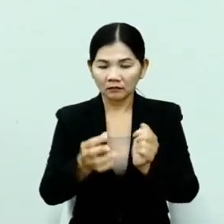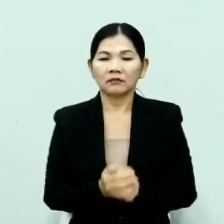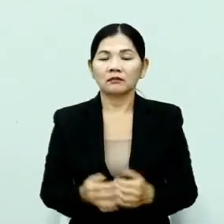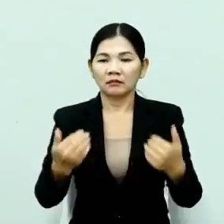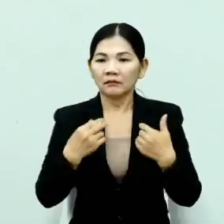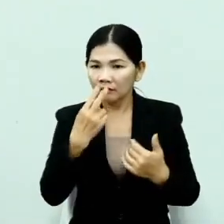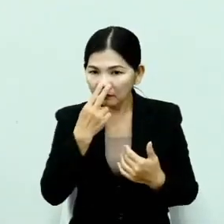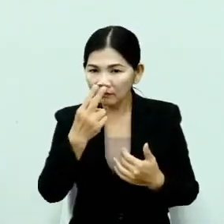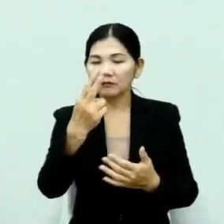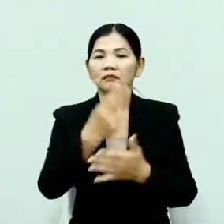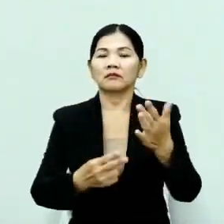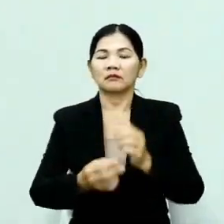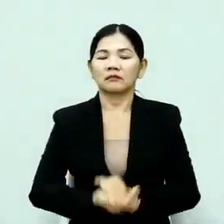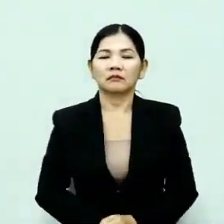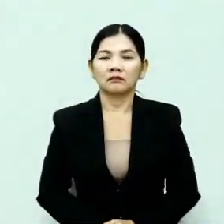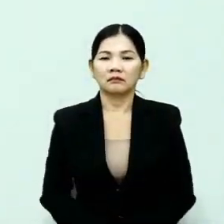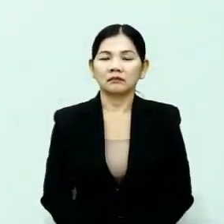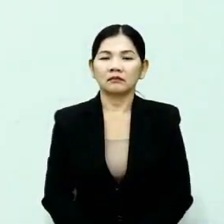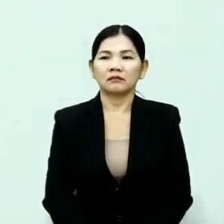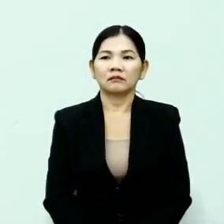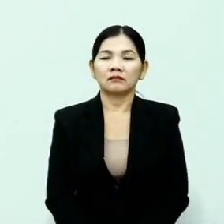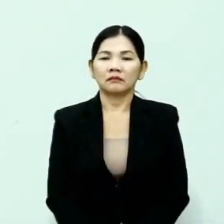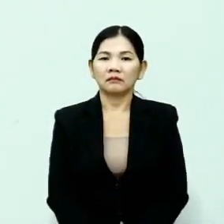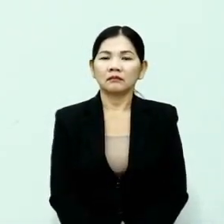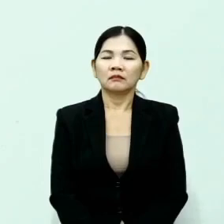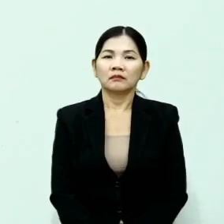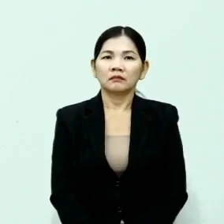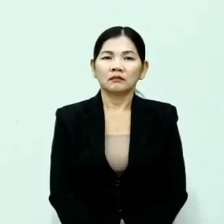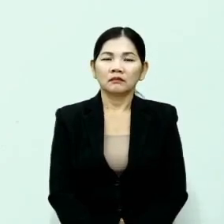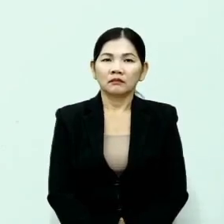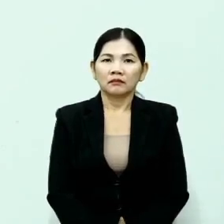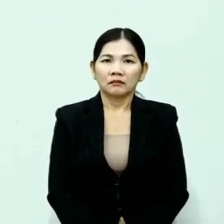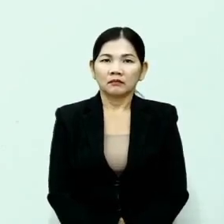mang khớn rút ở vầy khá là.